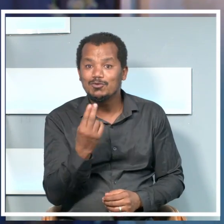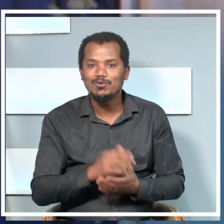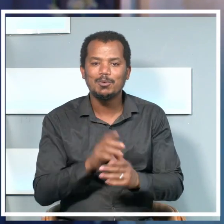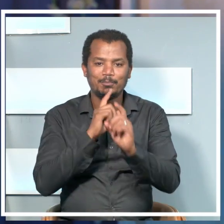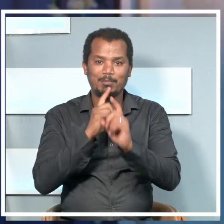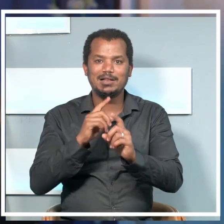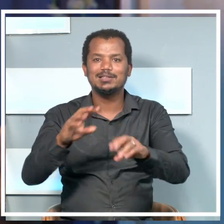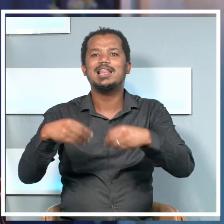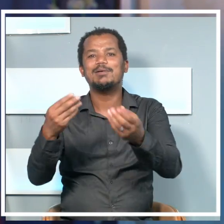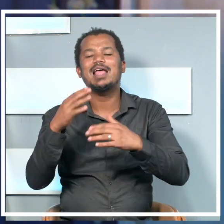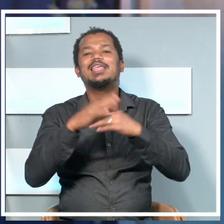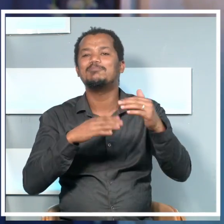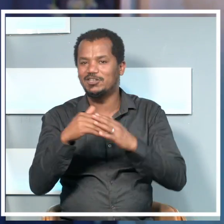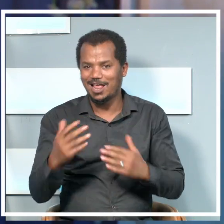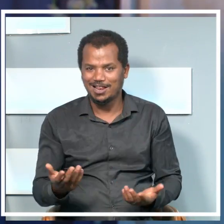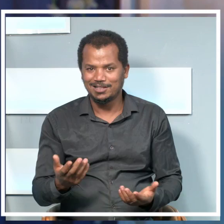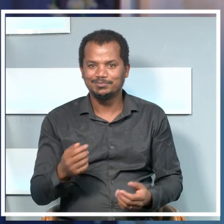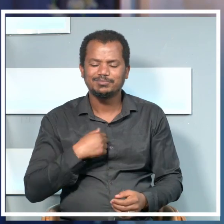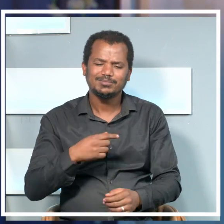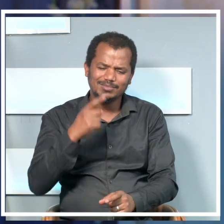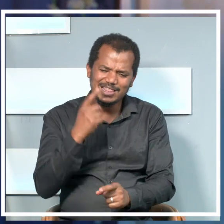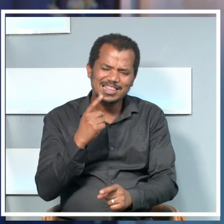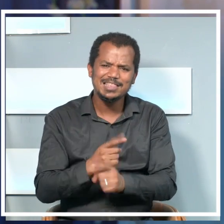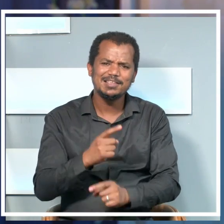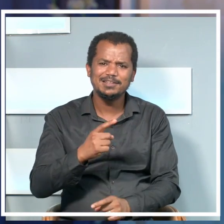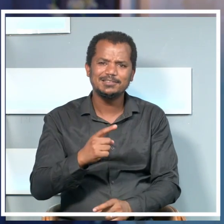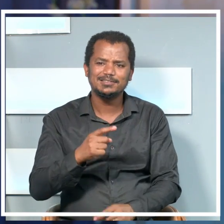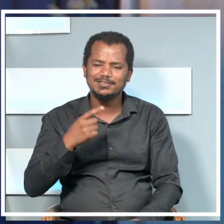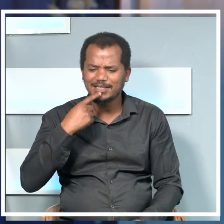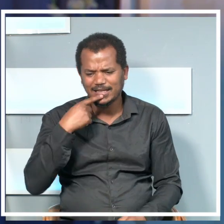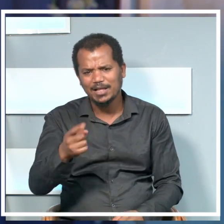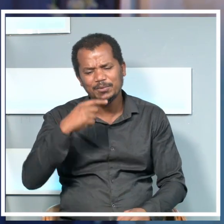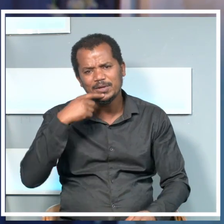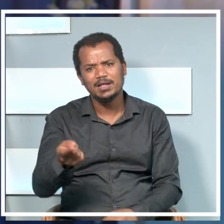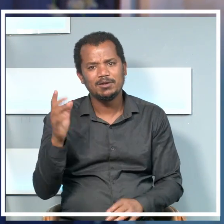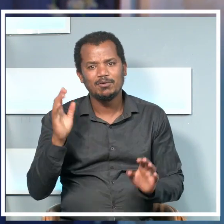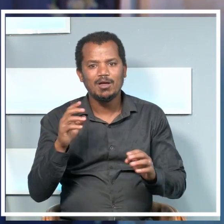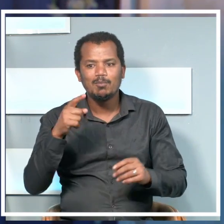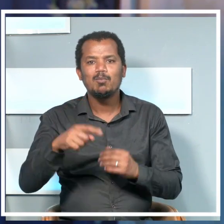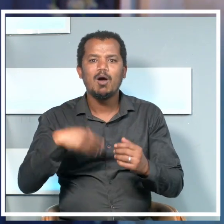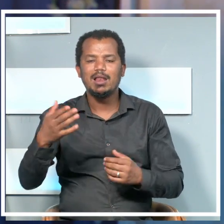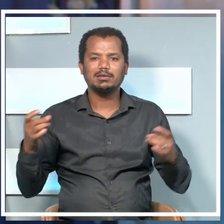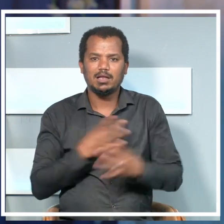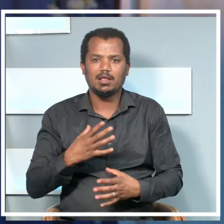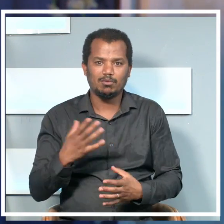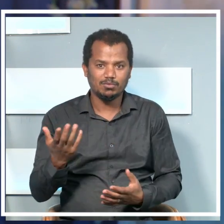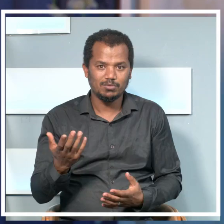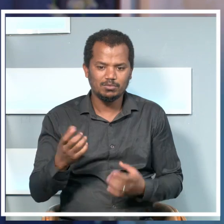ደግሞ ጥቅሙ መልስ ለመስጠት ይመቻልና ልክልካቸውን ነገርኳቸው ከዛ